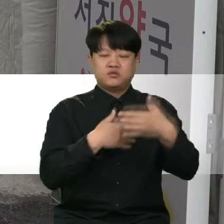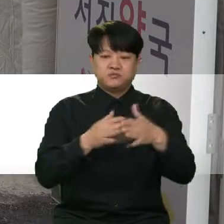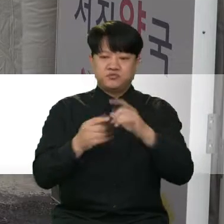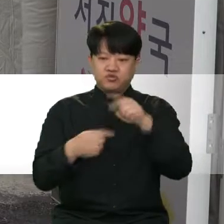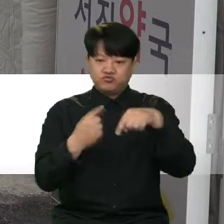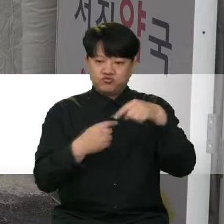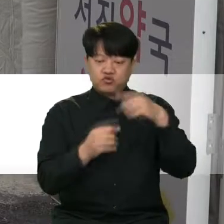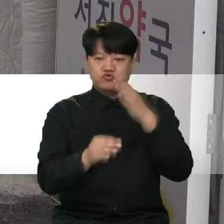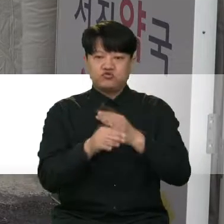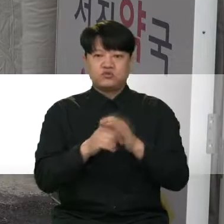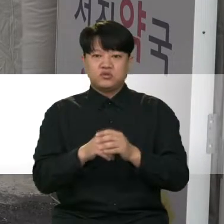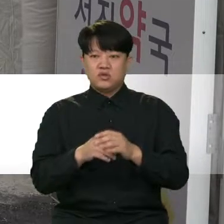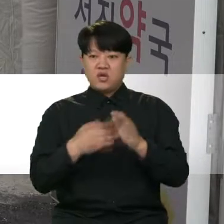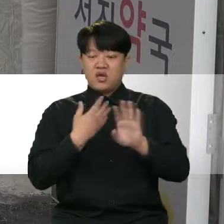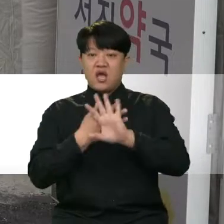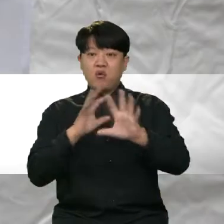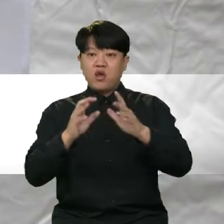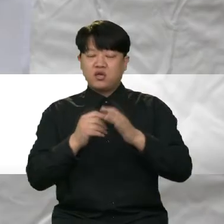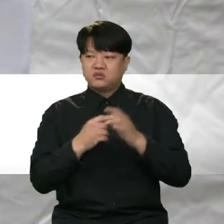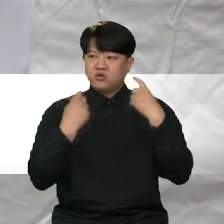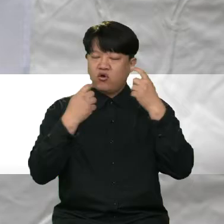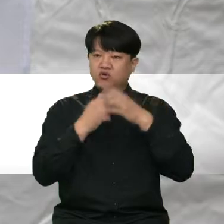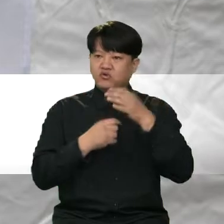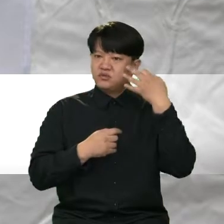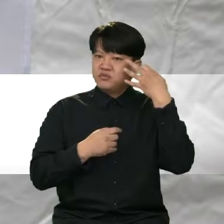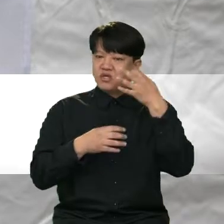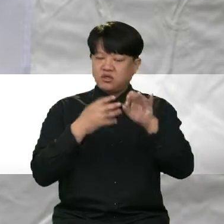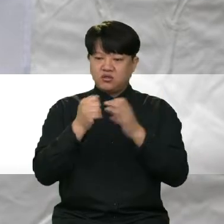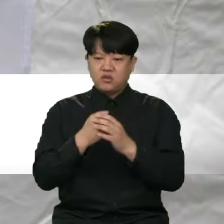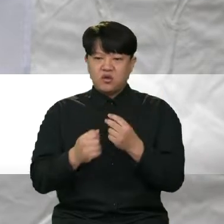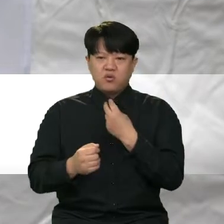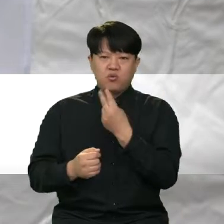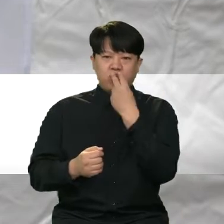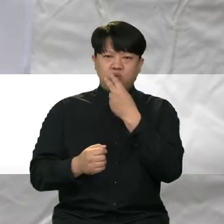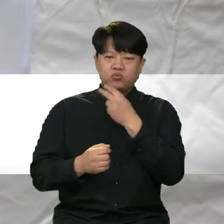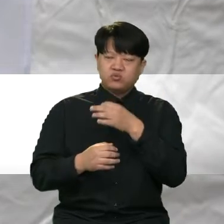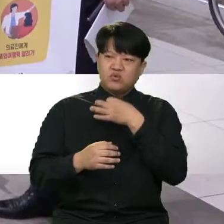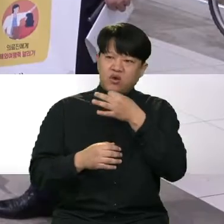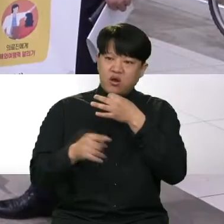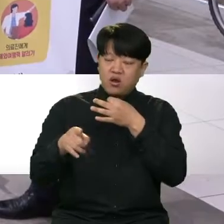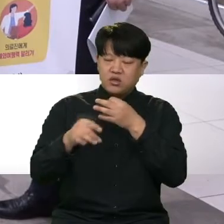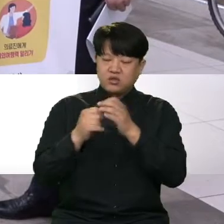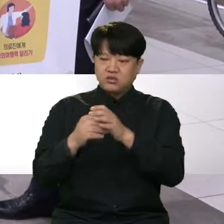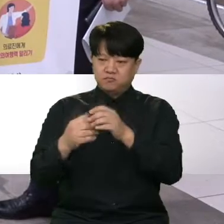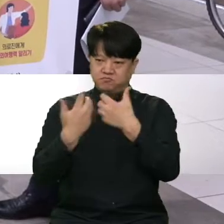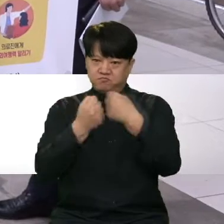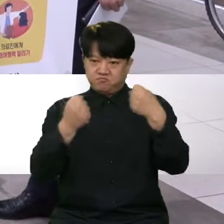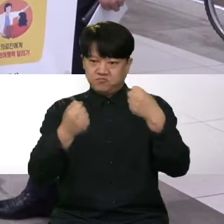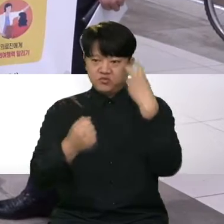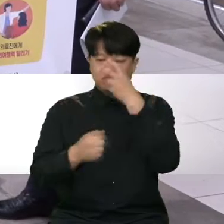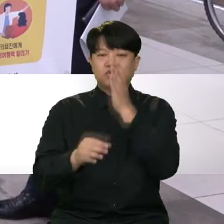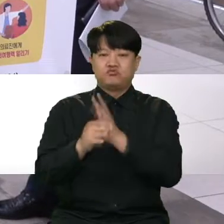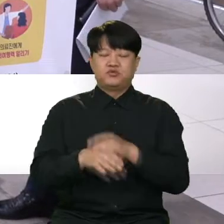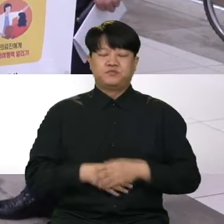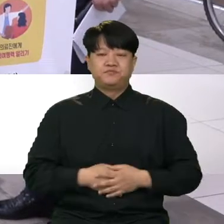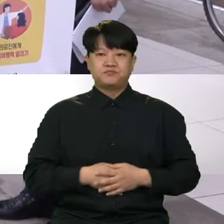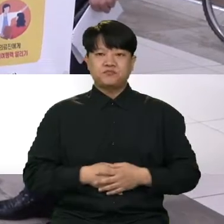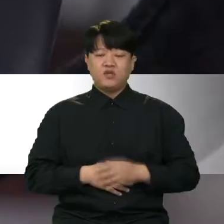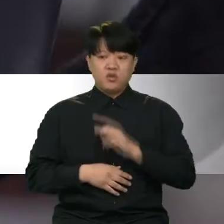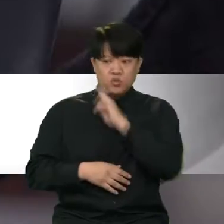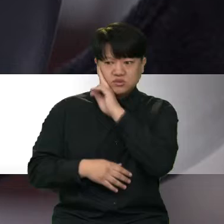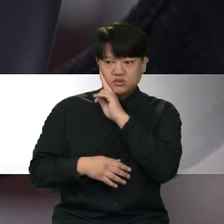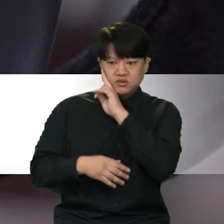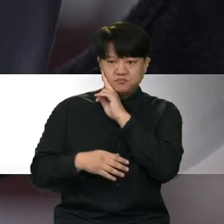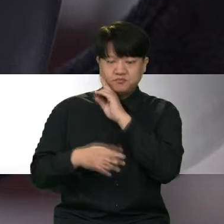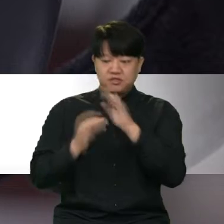해외여행 54 1인에 발열 및 호흡기 증상 자를 분리해 진료하고 있습니다 또 의심 증상 자 발생 즉시